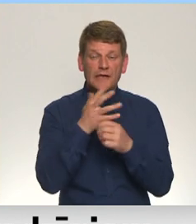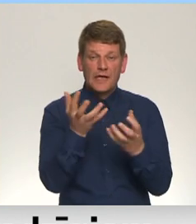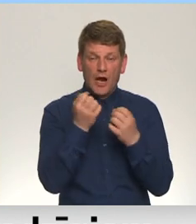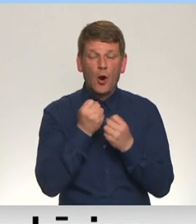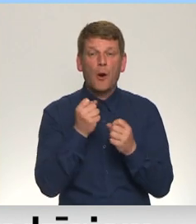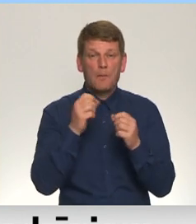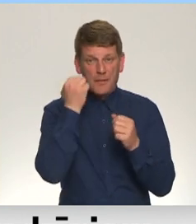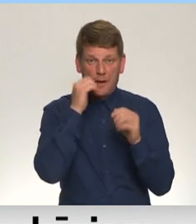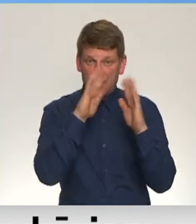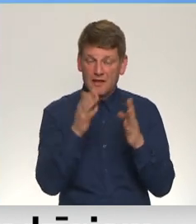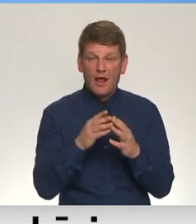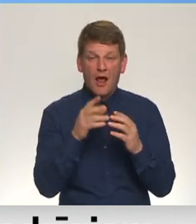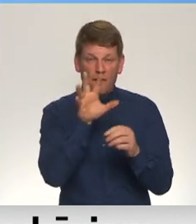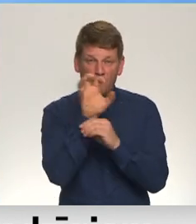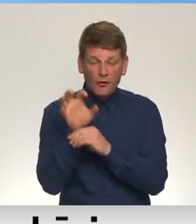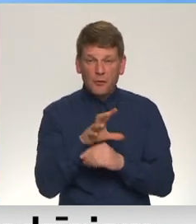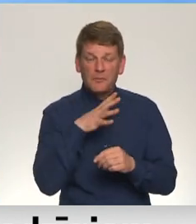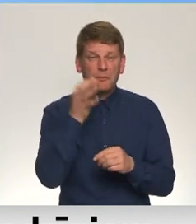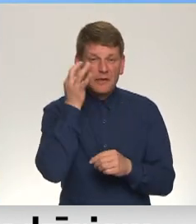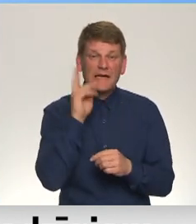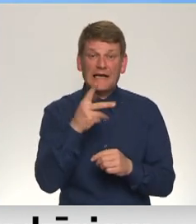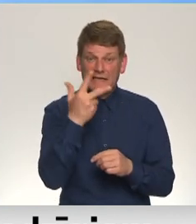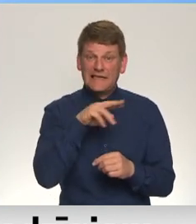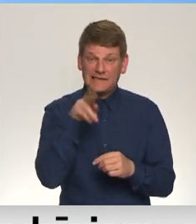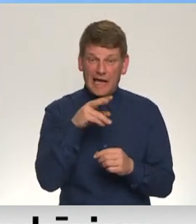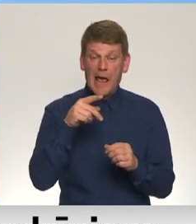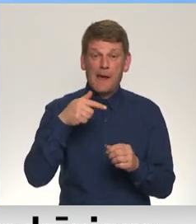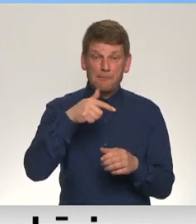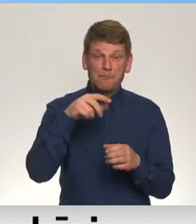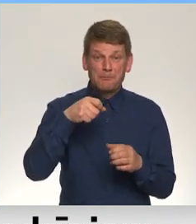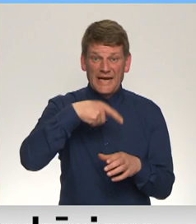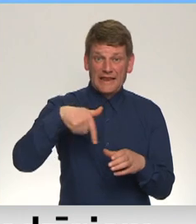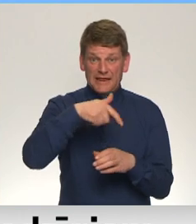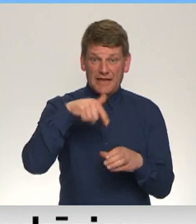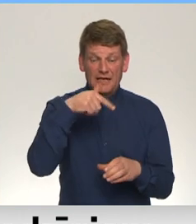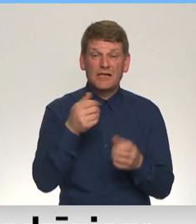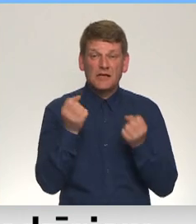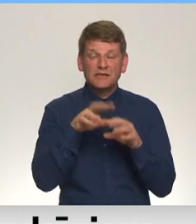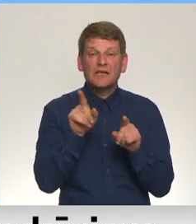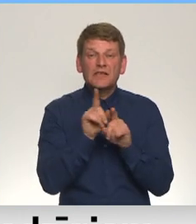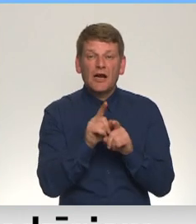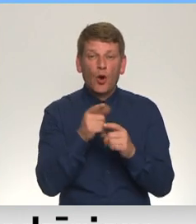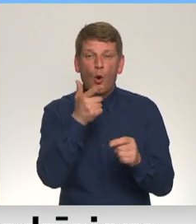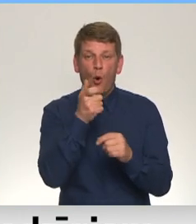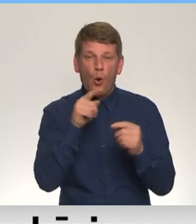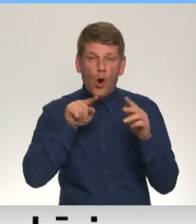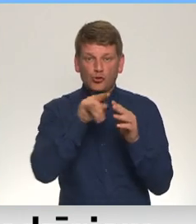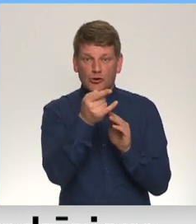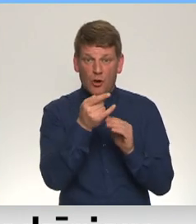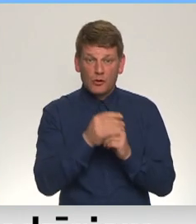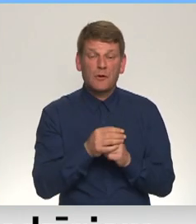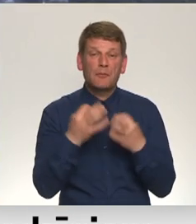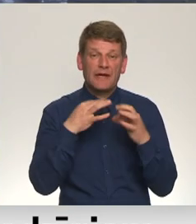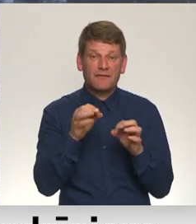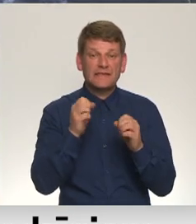pieminekļa attēli bija tik precīzi, ka 3D printeris pieminekļa modelī atstājas arī ložu caurumus. Brīvības